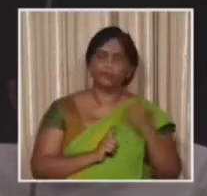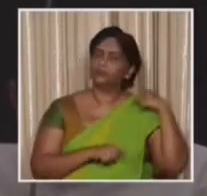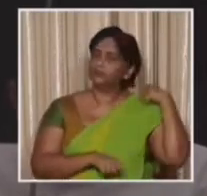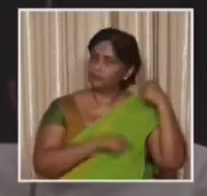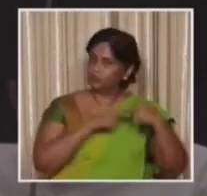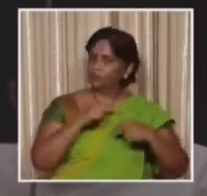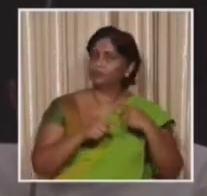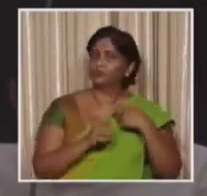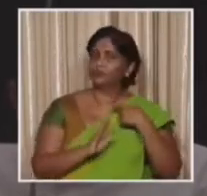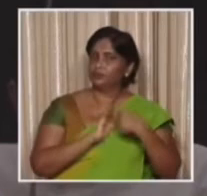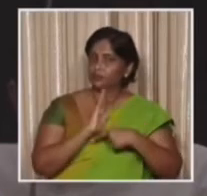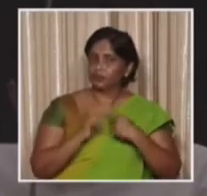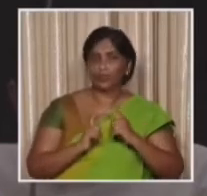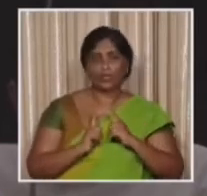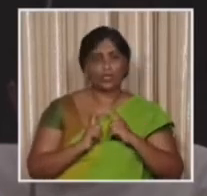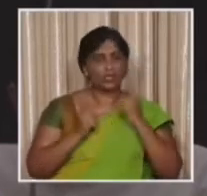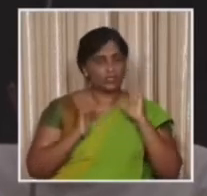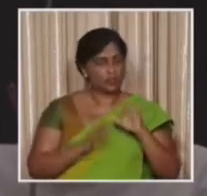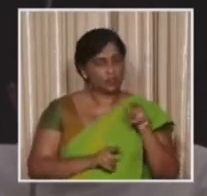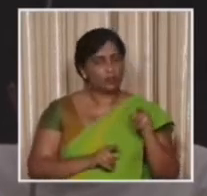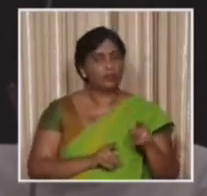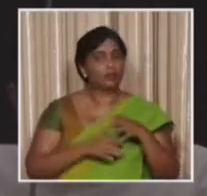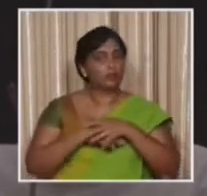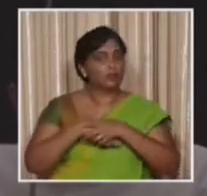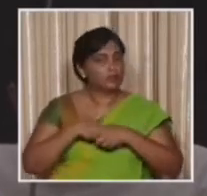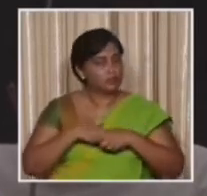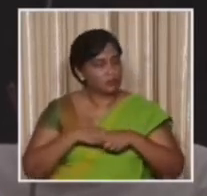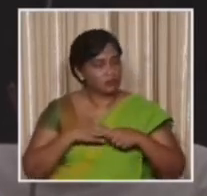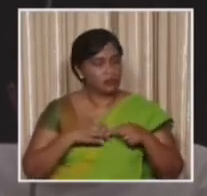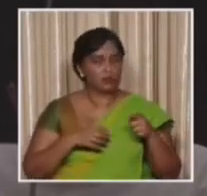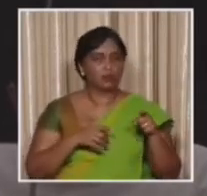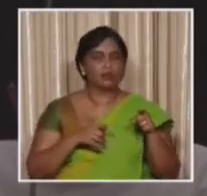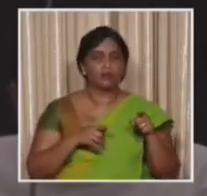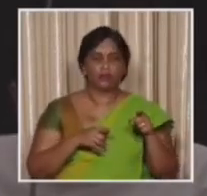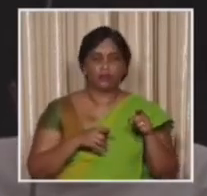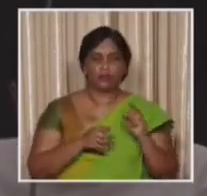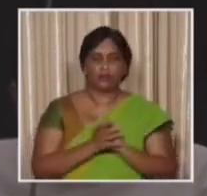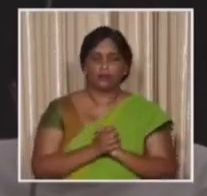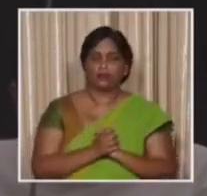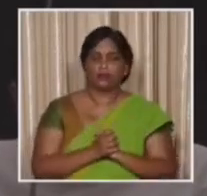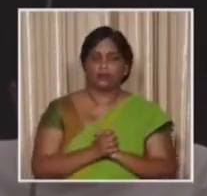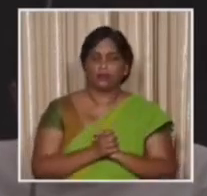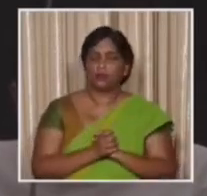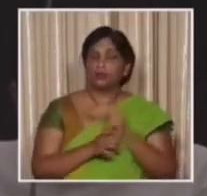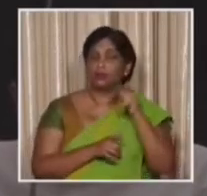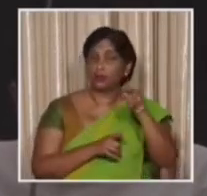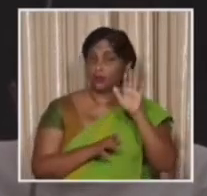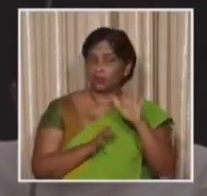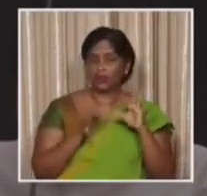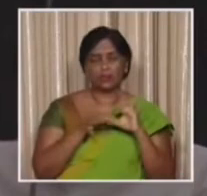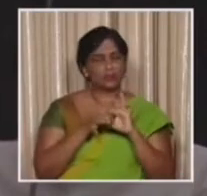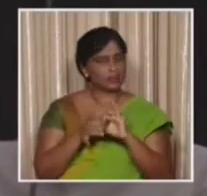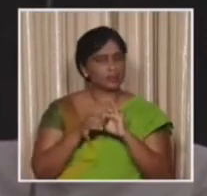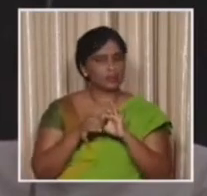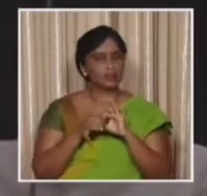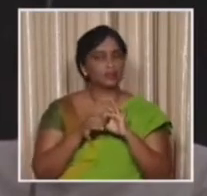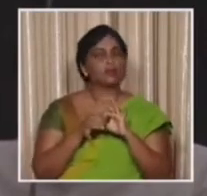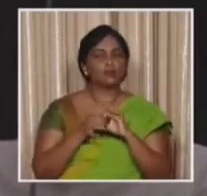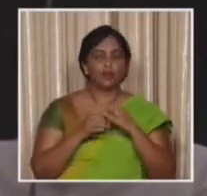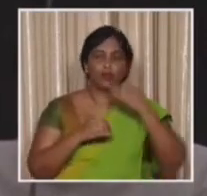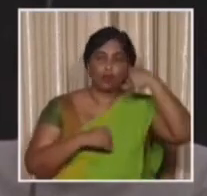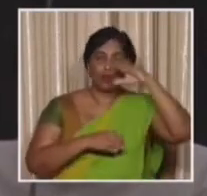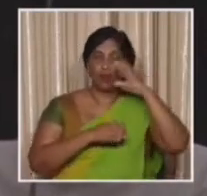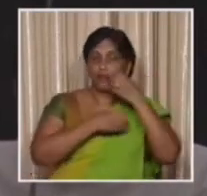மதத்தையும் பிரதிநிதித்துவப்படுத்துகின்ற தொல்லியல் அடையாளங்கள் தொல்லியல் அகழ்வு ஆராய்ச்சியின் போது கிடைக்கப்படுகின்றன இங்கே இருக்கின்ற துரதிர்ஷ்டம் என்னவென்றால்